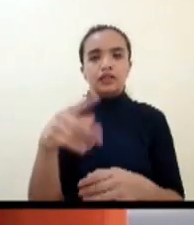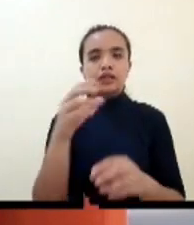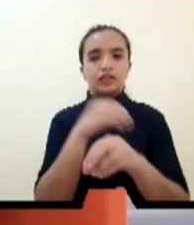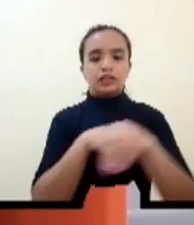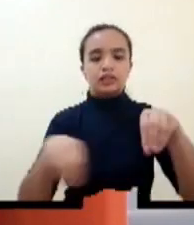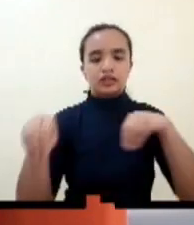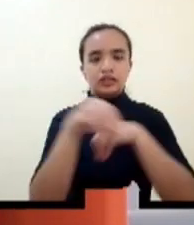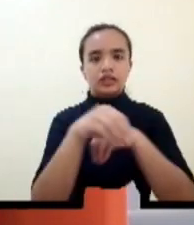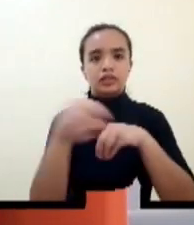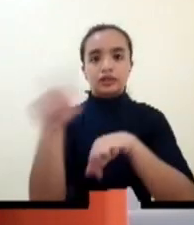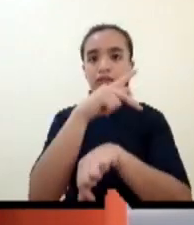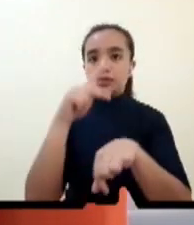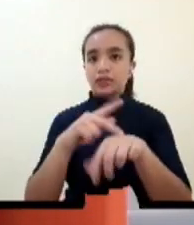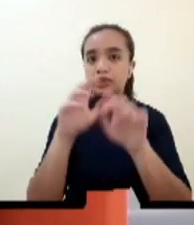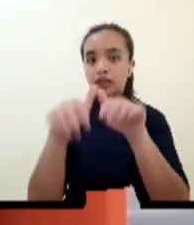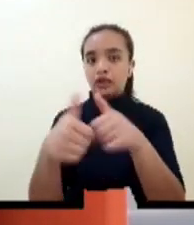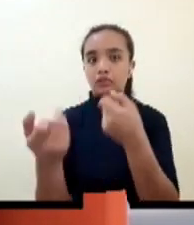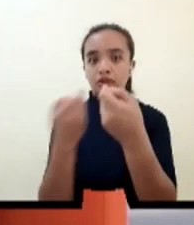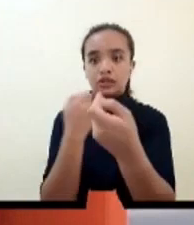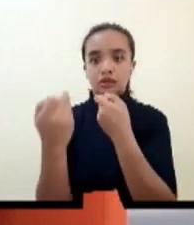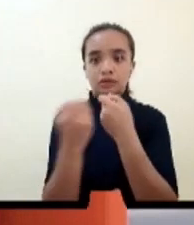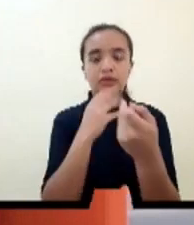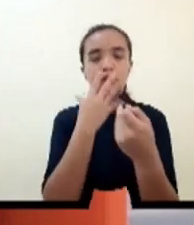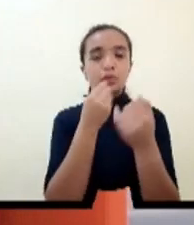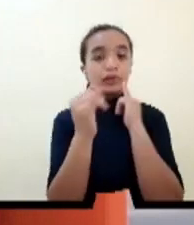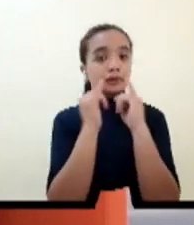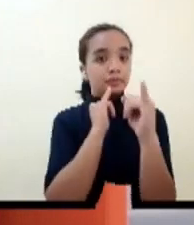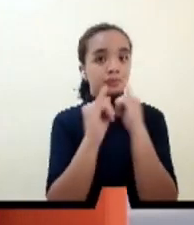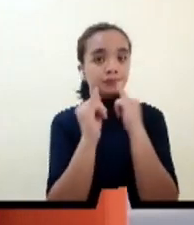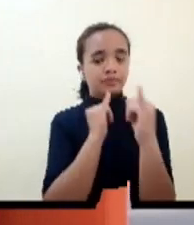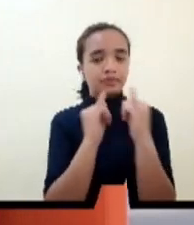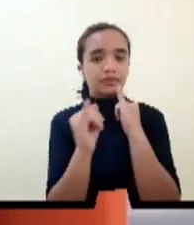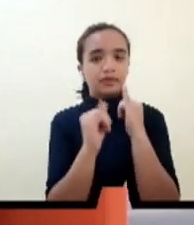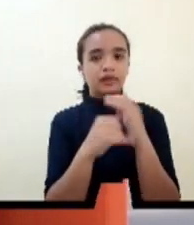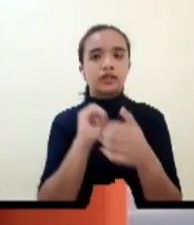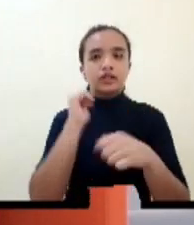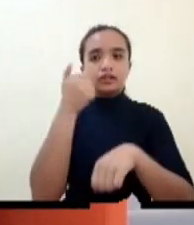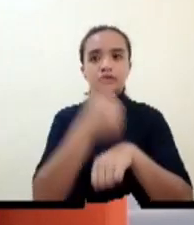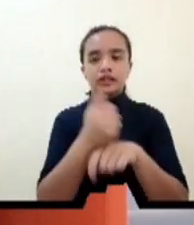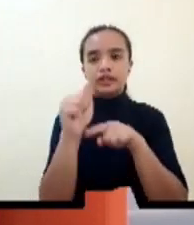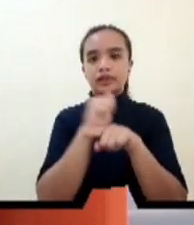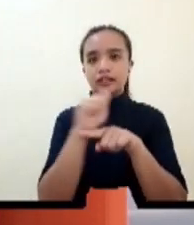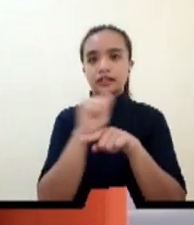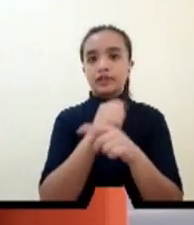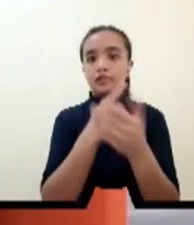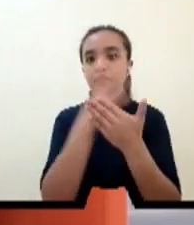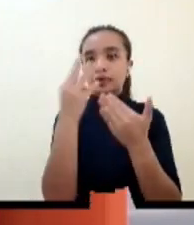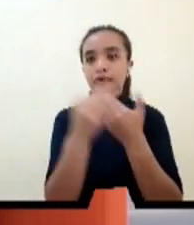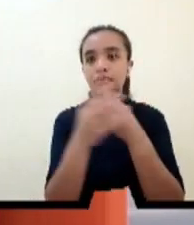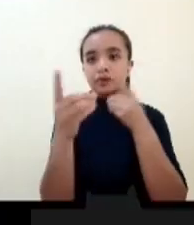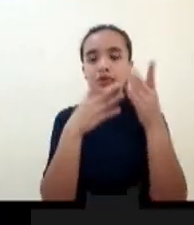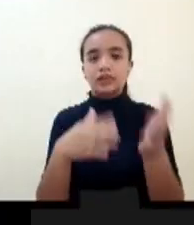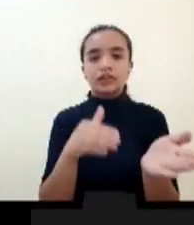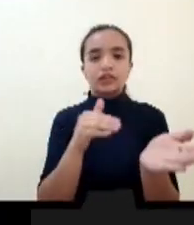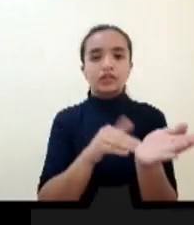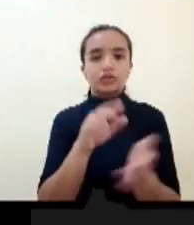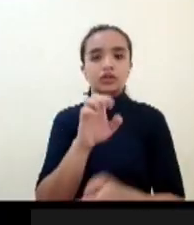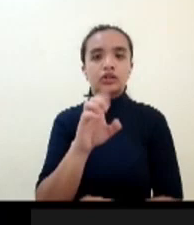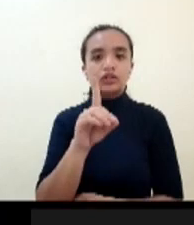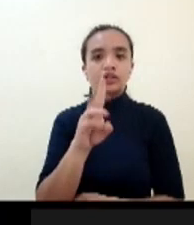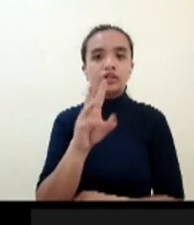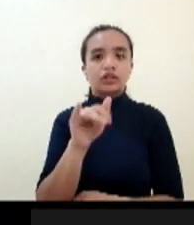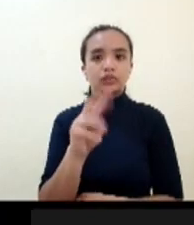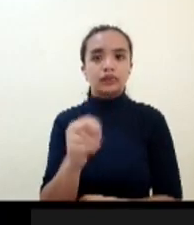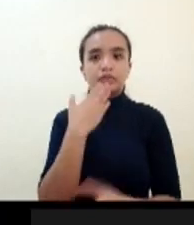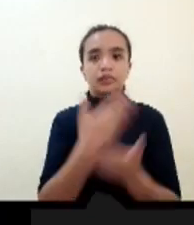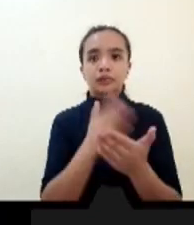ay makakapanayam po natin ang founder at training program director na si Dr. Edwin Antonio. Magandang umaga at welcome po sa